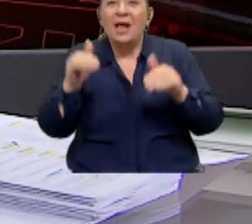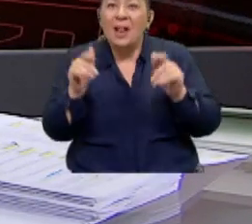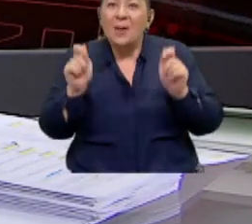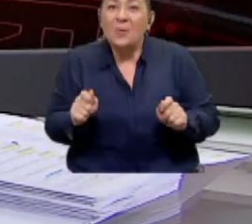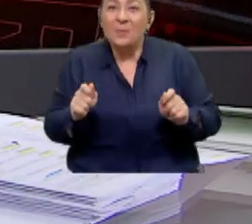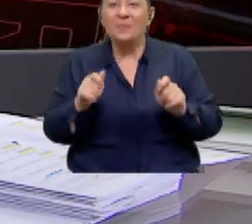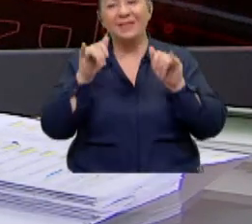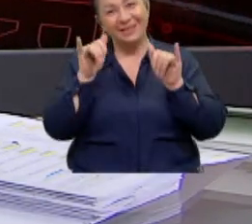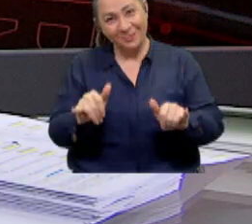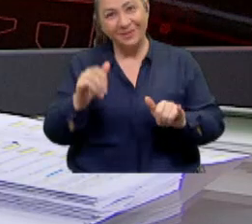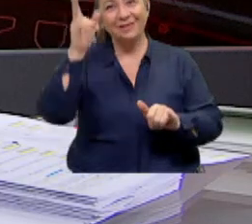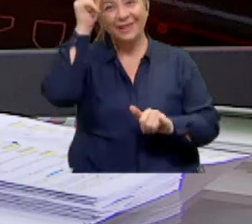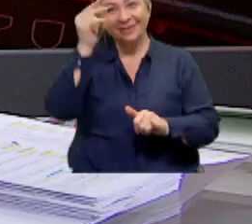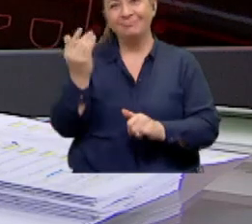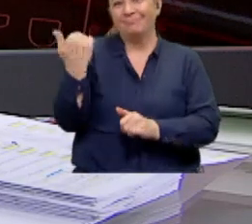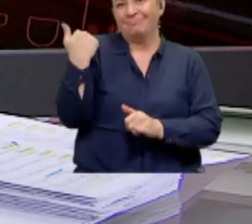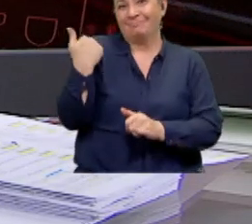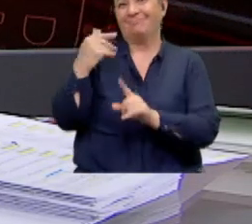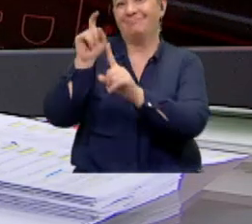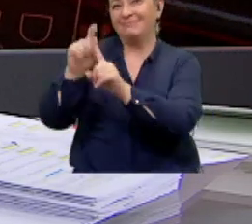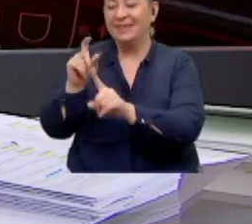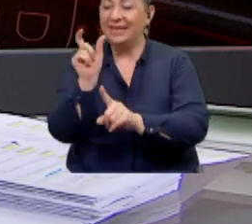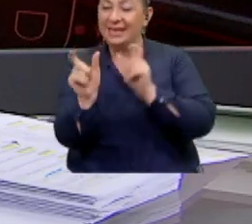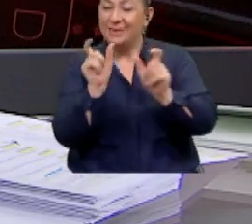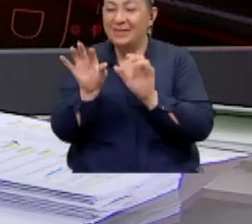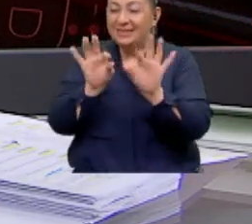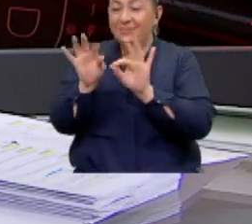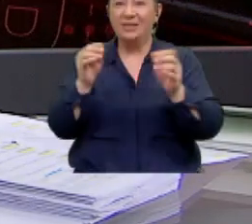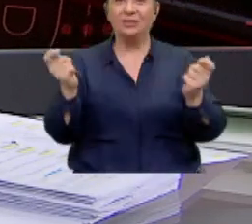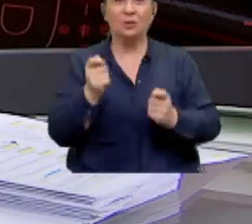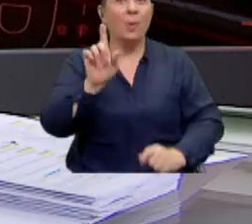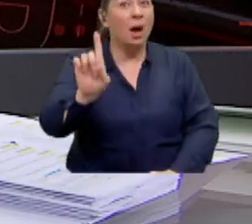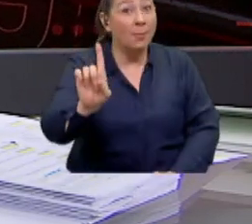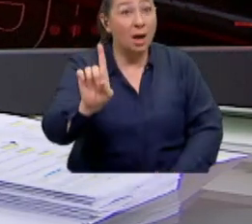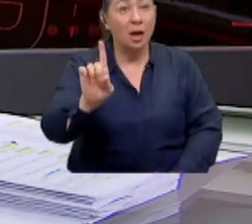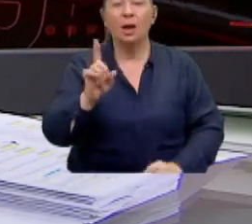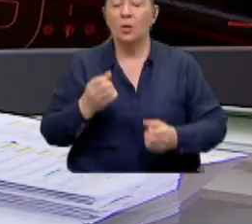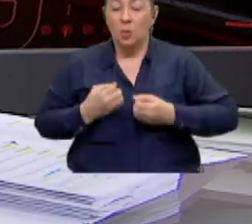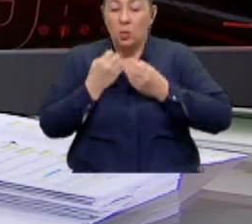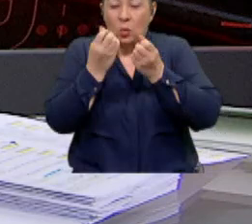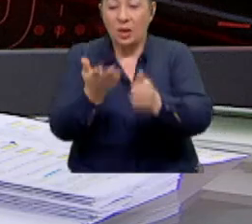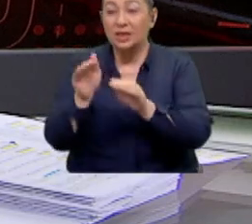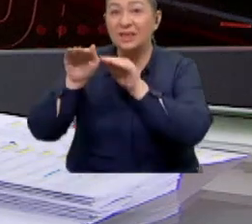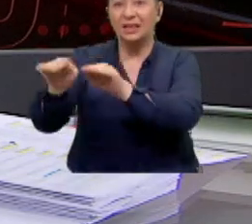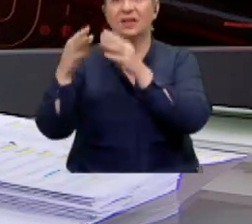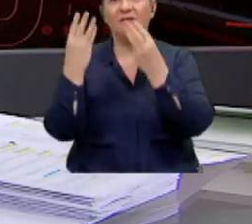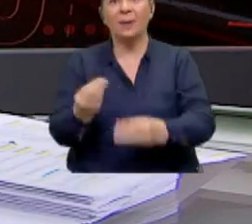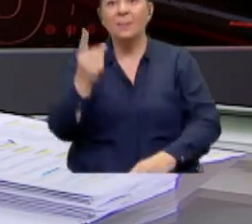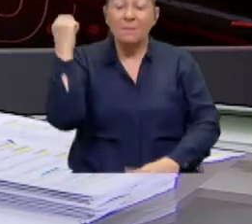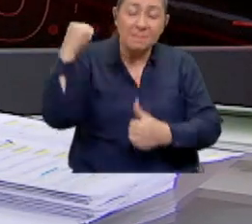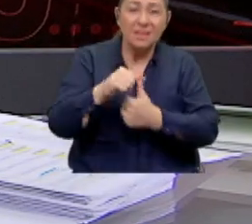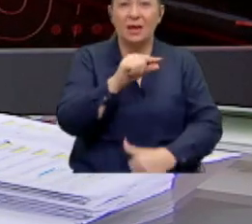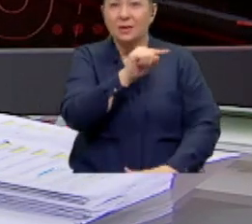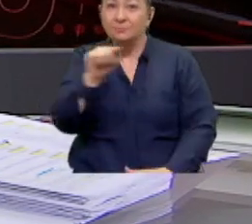yapıyorum. Tıpkı Neslihan Hanım'ın söylediği gibi kelimeleri seçmeye çalışıyorum. Ama üretenin teşvik edilmesi gerektiğinin altını bir